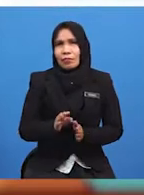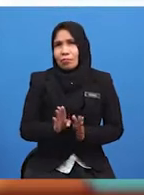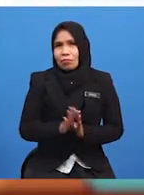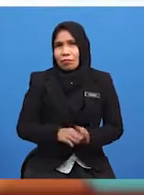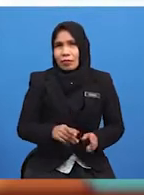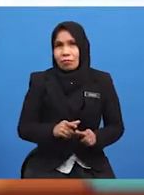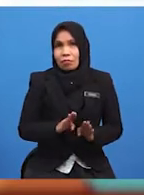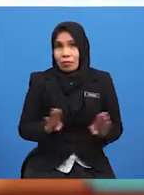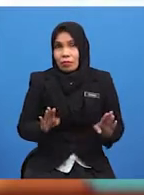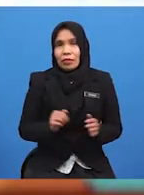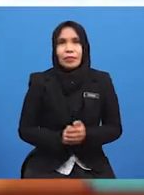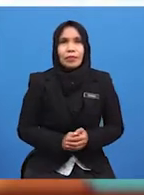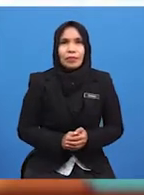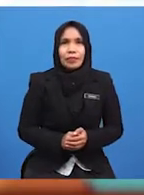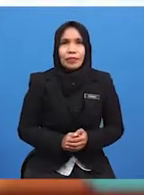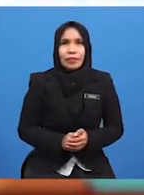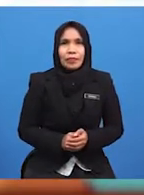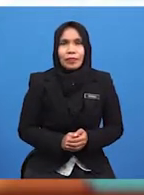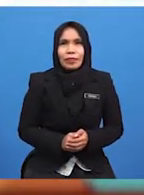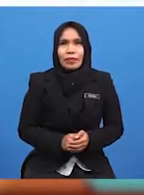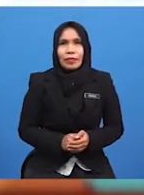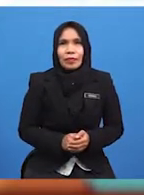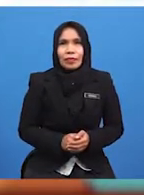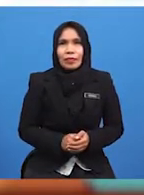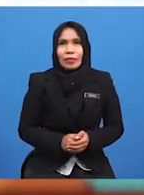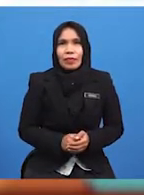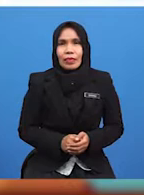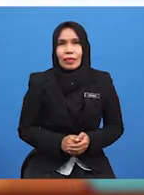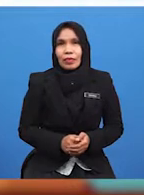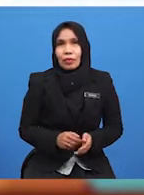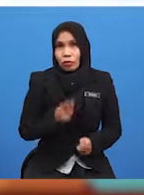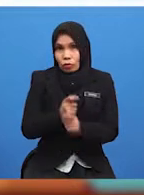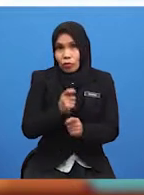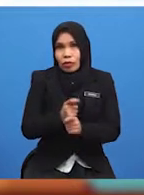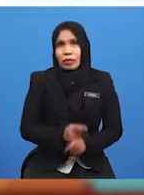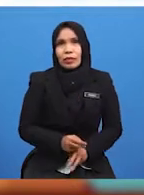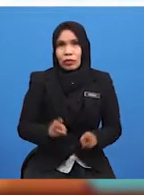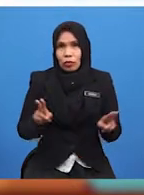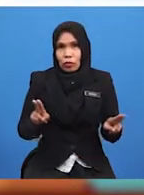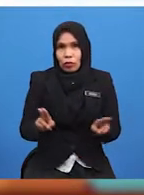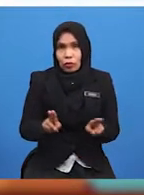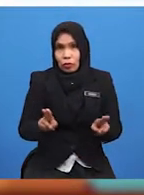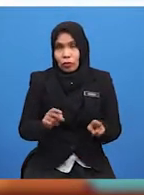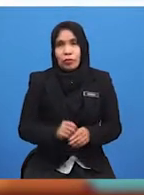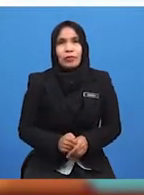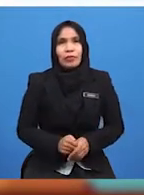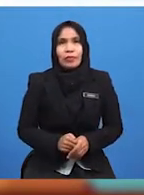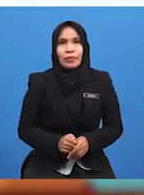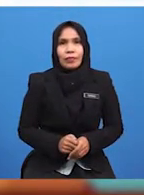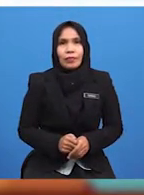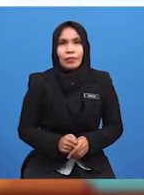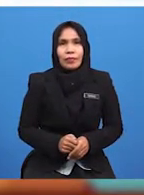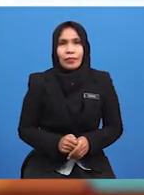British mempunyai qwase seperti seorang pegawai konsul yaitu mengurus dan melindungi rakyat British di negeri lain